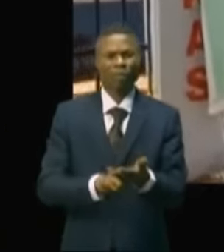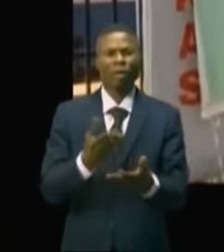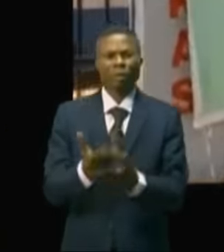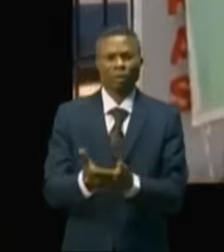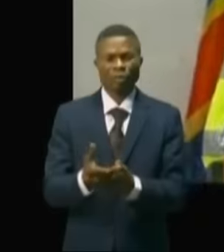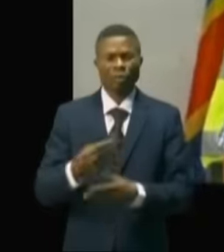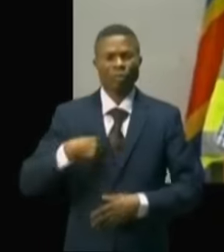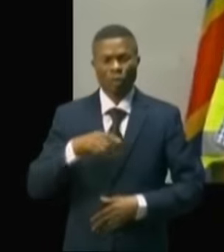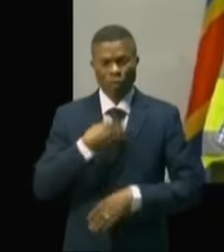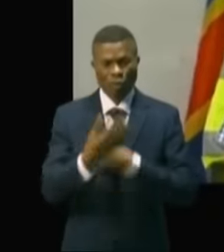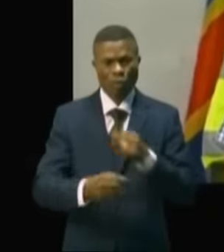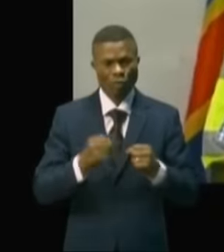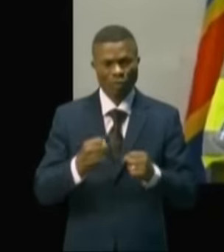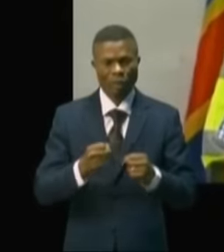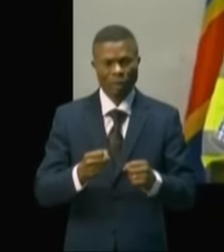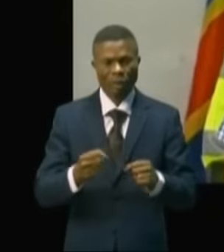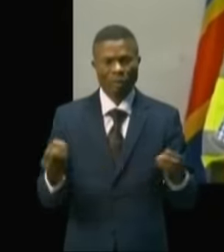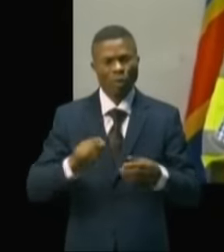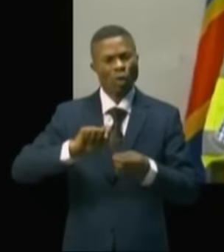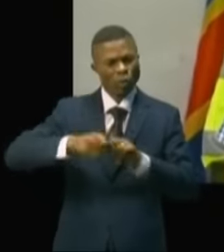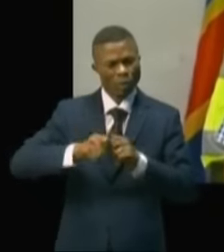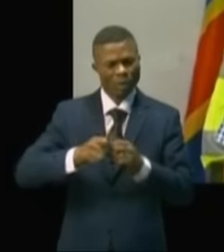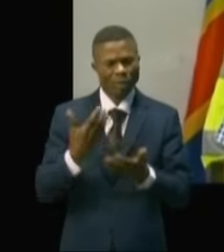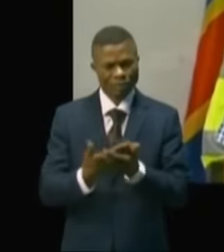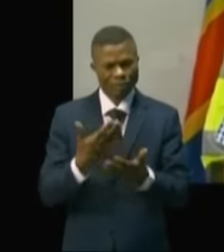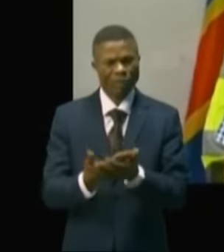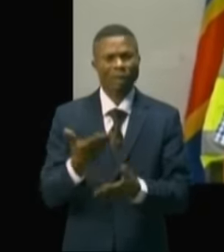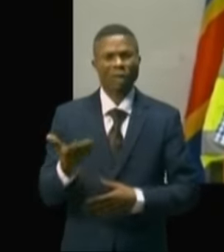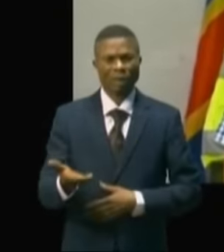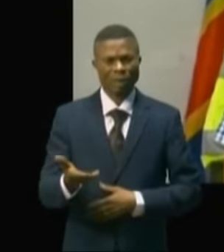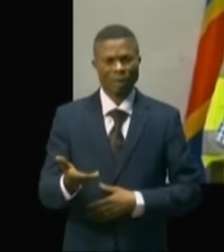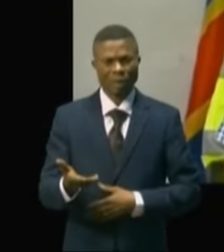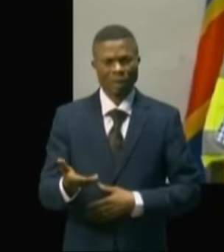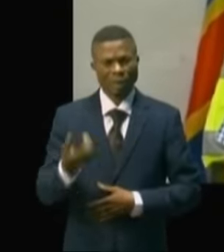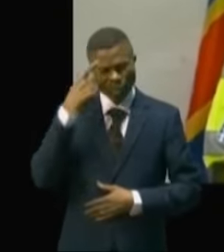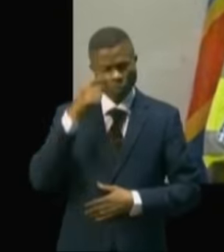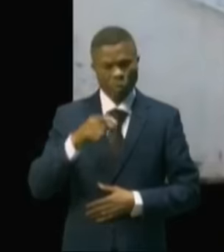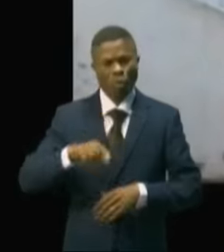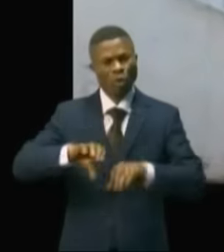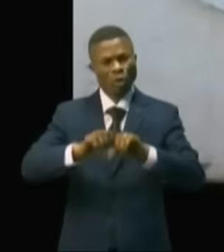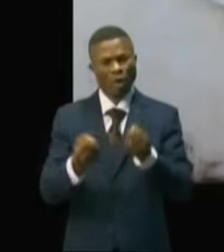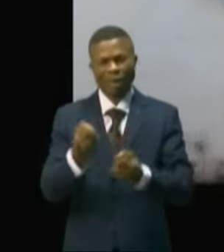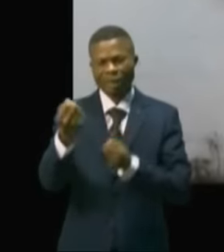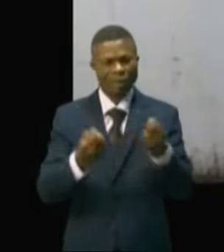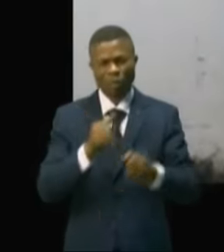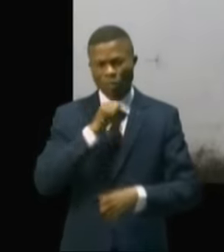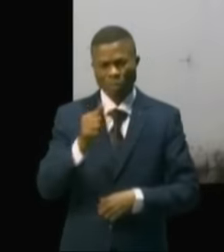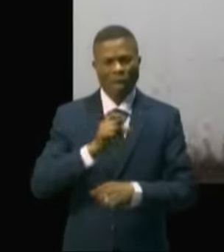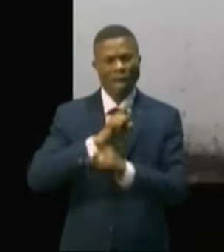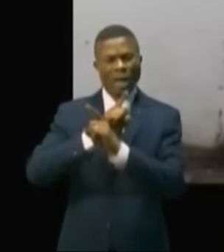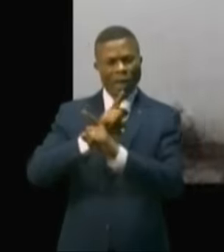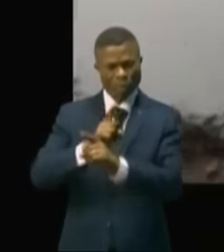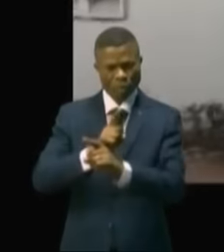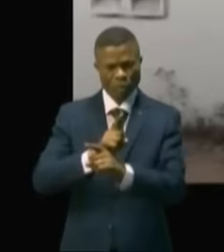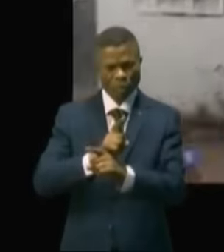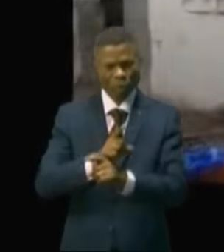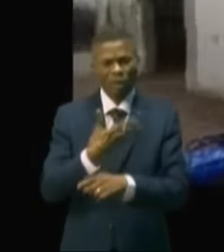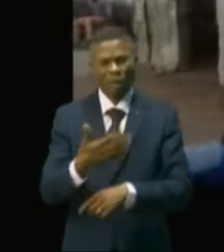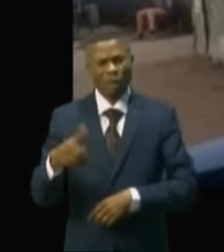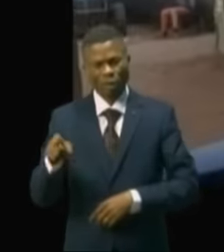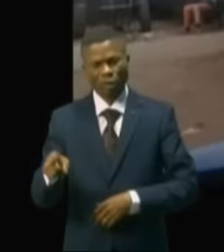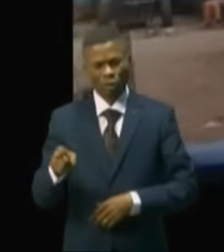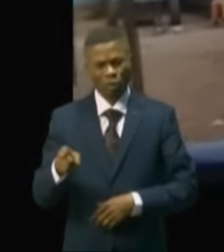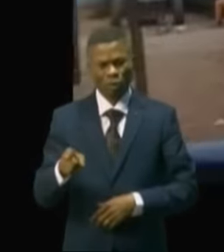nous battrons pour que les entretiens se fassent ici, afin qu'on en assure le suivi et garantir une